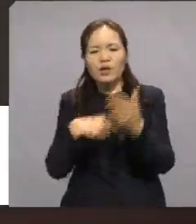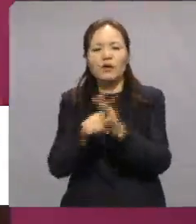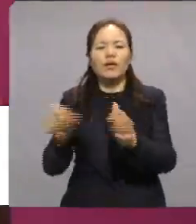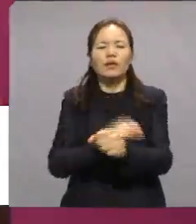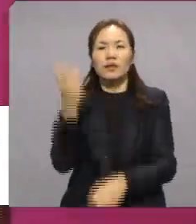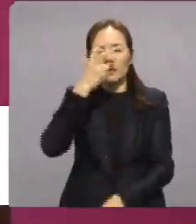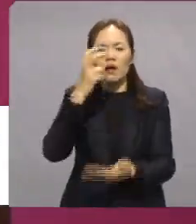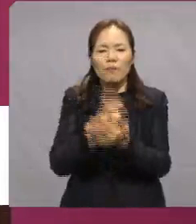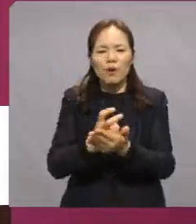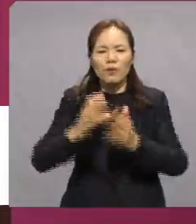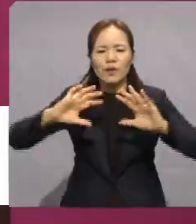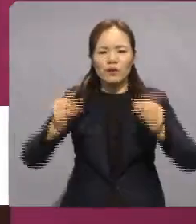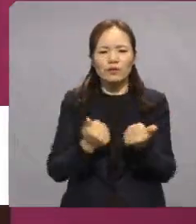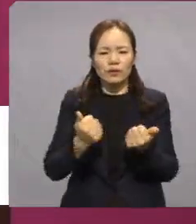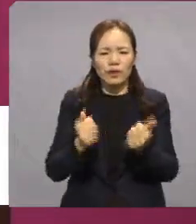보